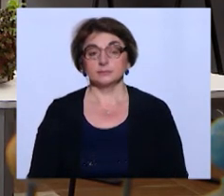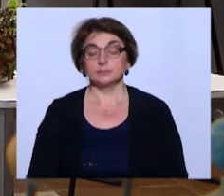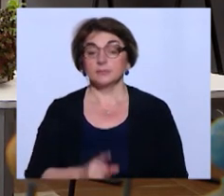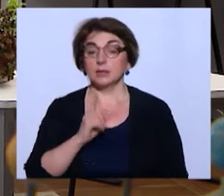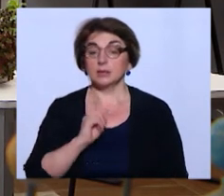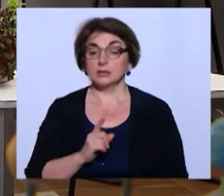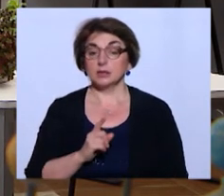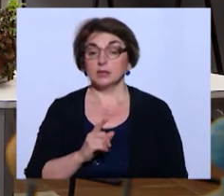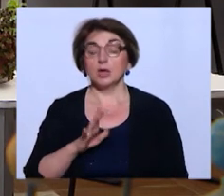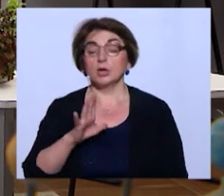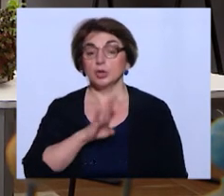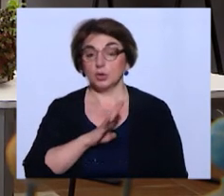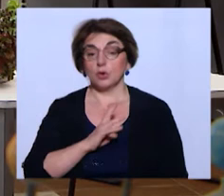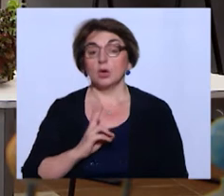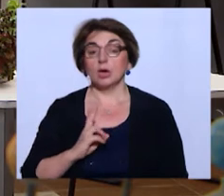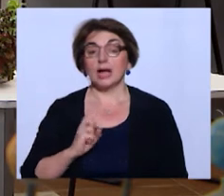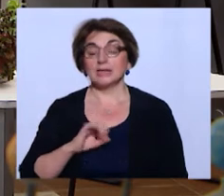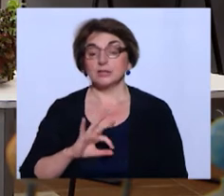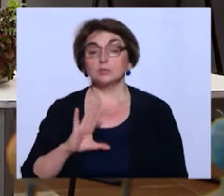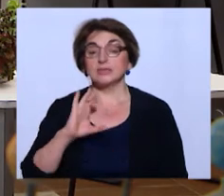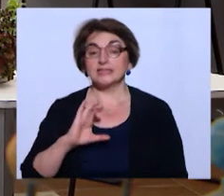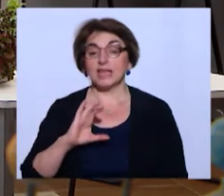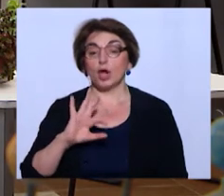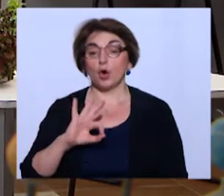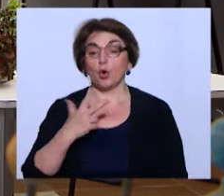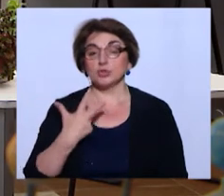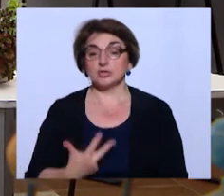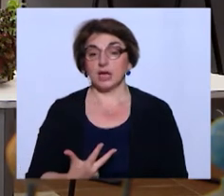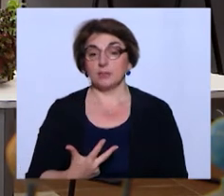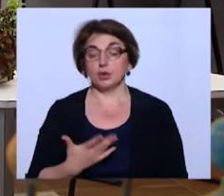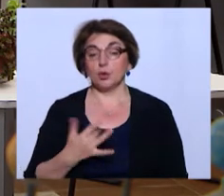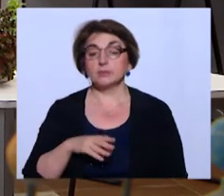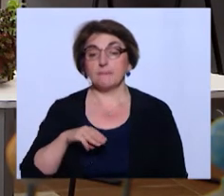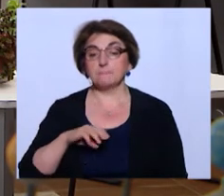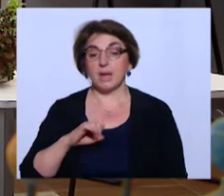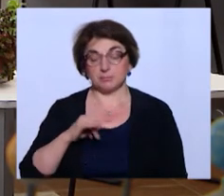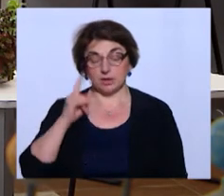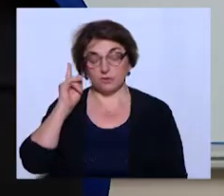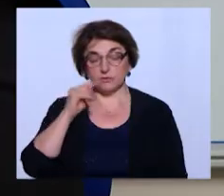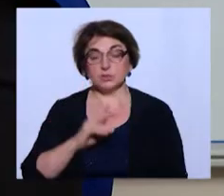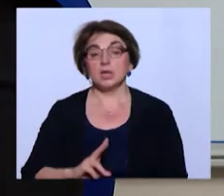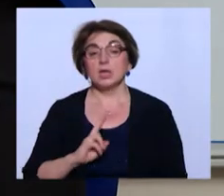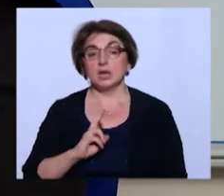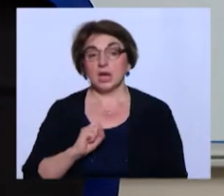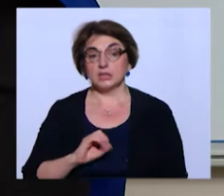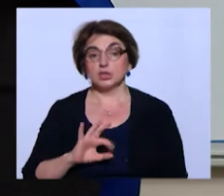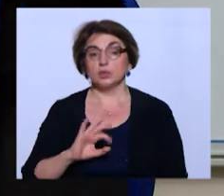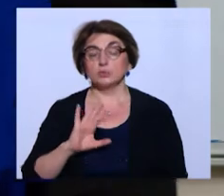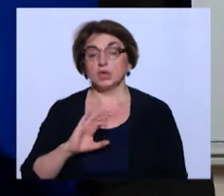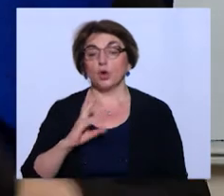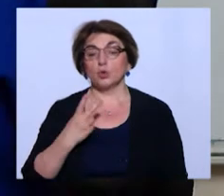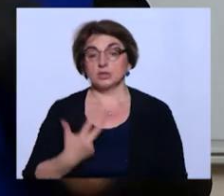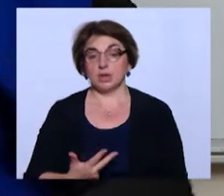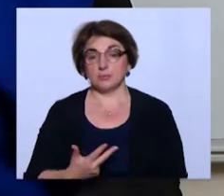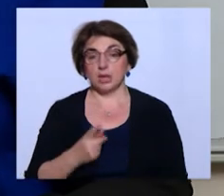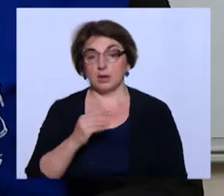ესე იგი, ჰქონდა კალციუმ CO3, რადგან მარმარილოც იცით თქვენ, რომ კალციუმის კარბონატია.